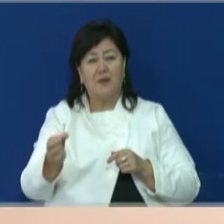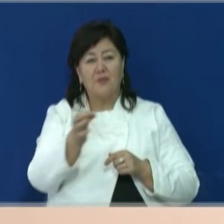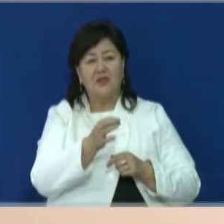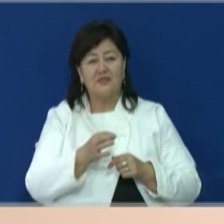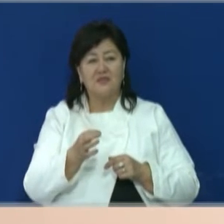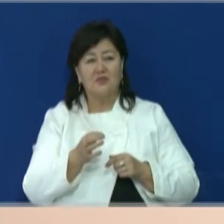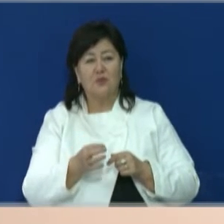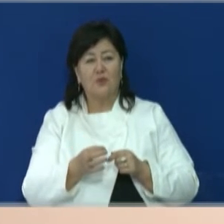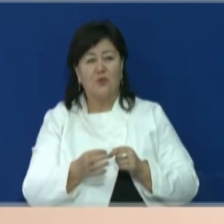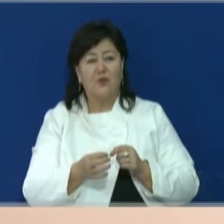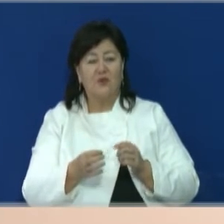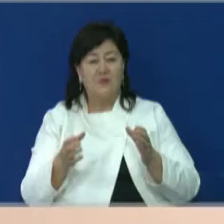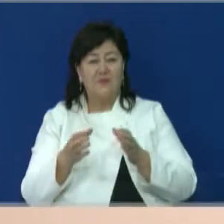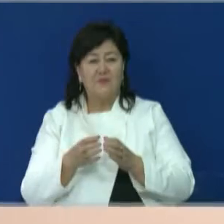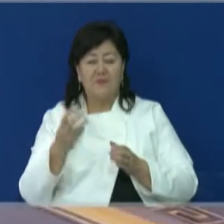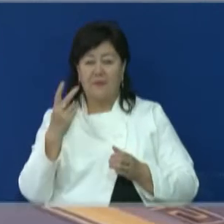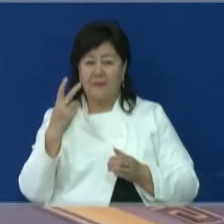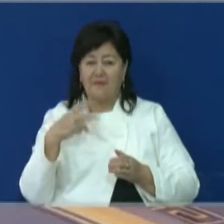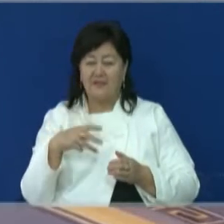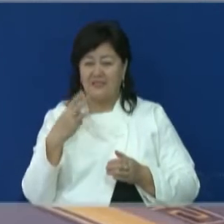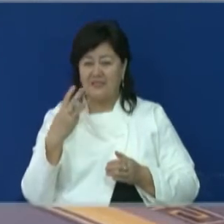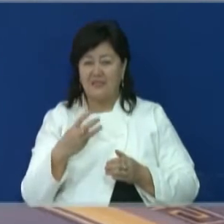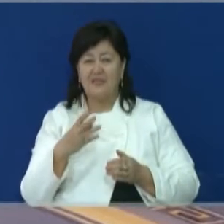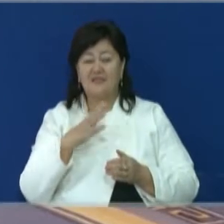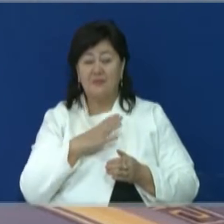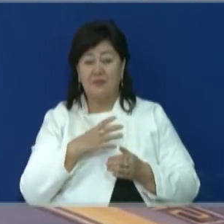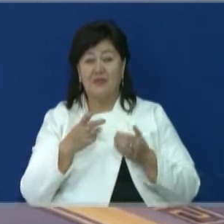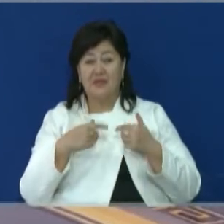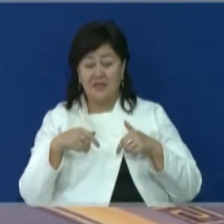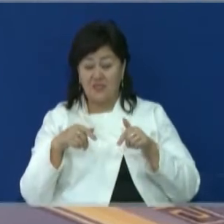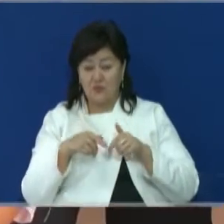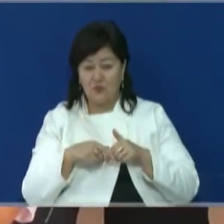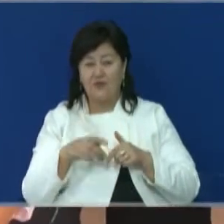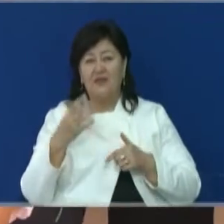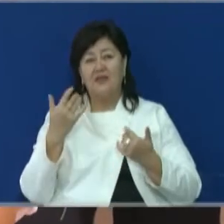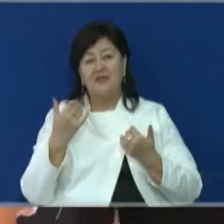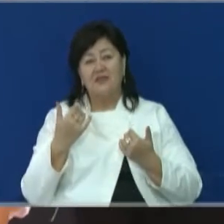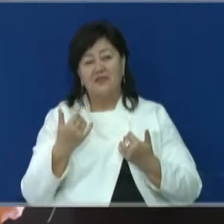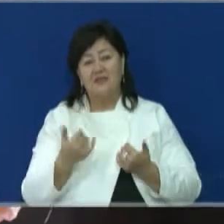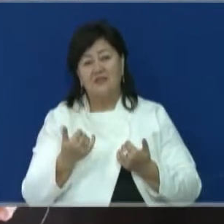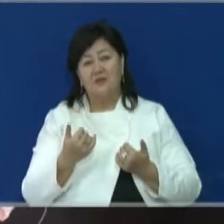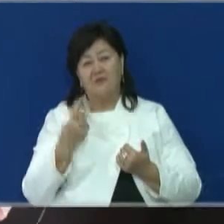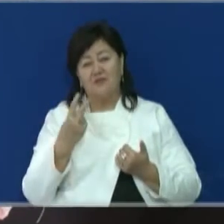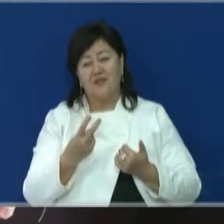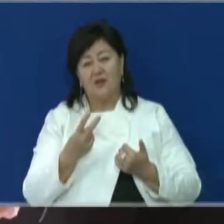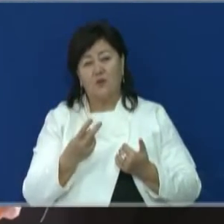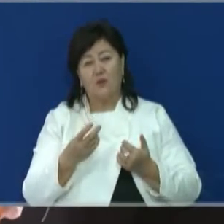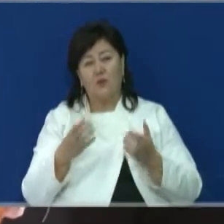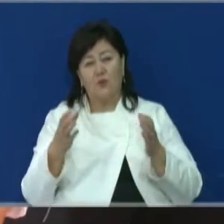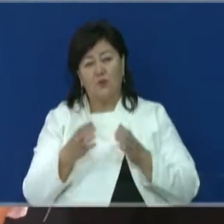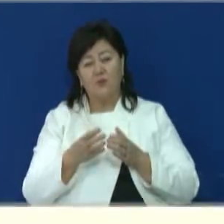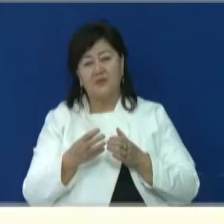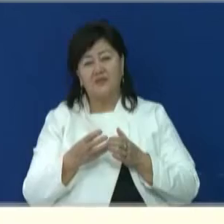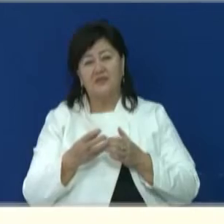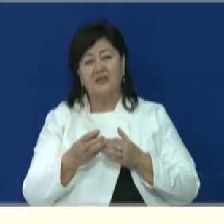өтті. Байқаудың 1-ші кезеңі 23 қыркүйекте өңірлердегі аудандар мен қалаларда өткен болатын. 2-ші облыстық кезеңі 17